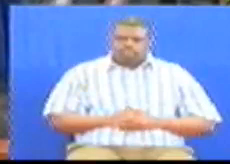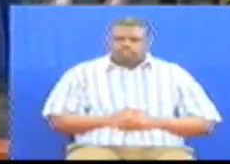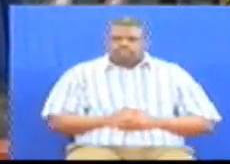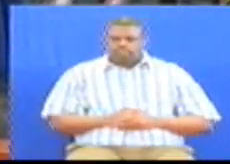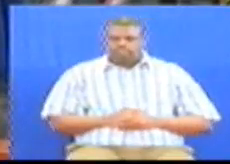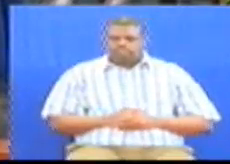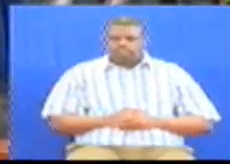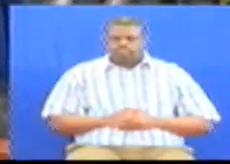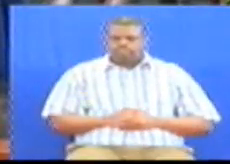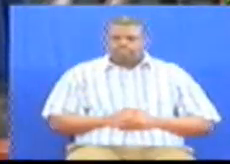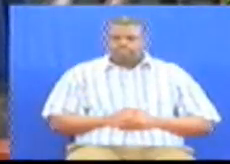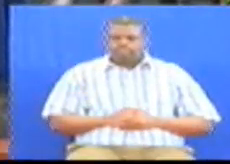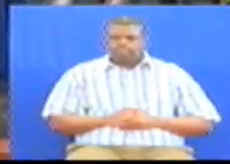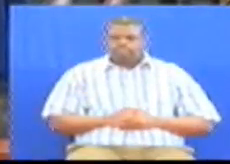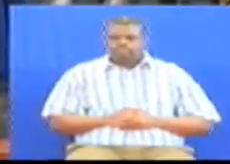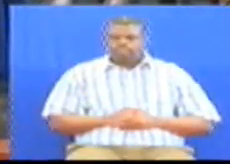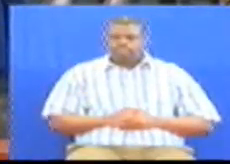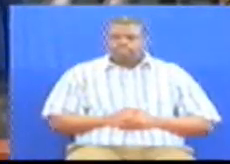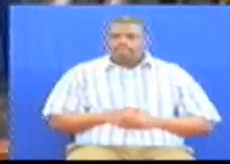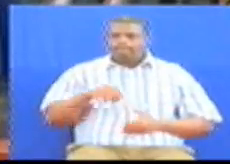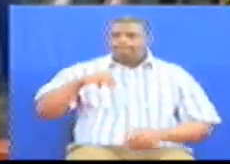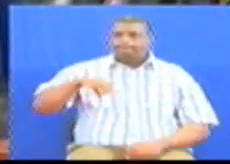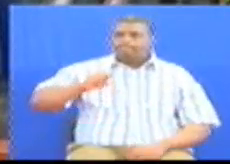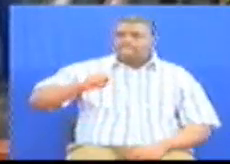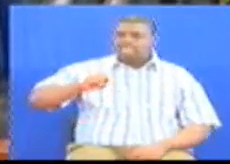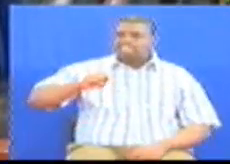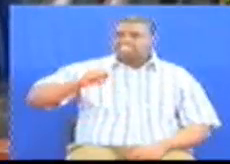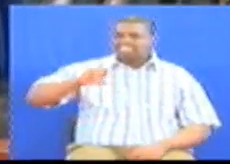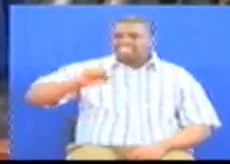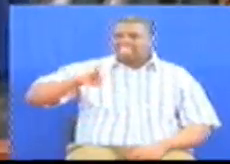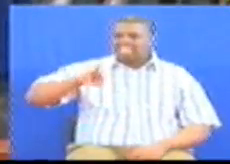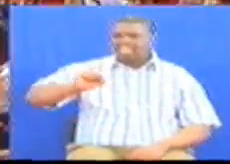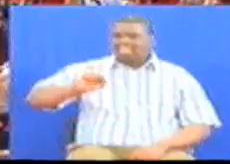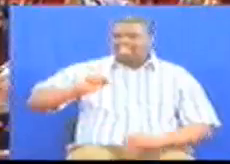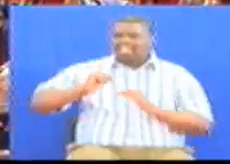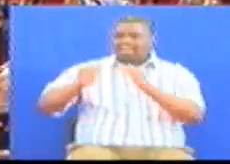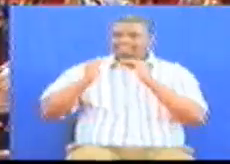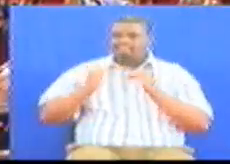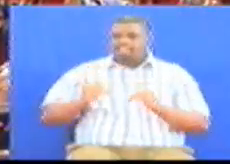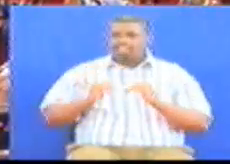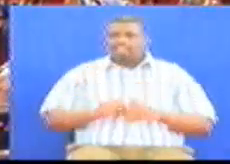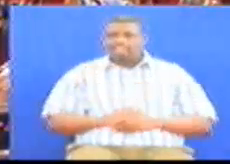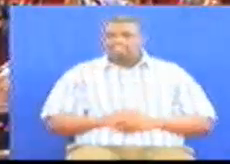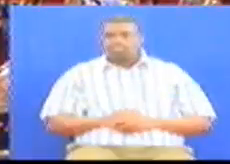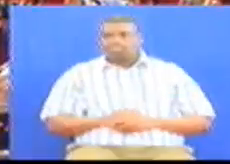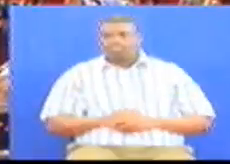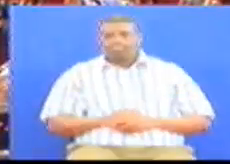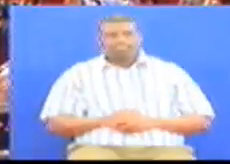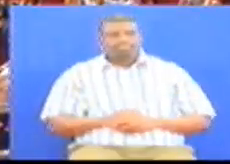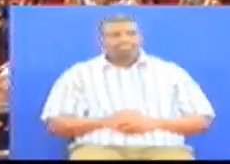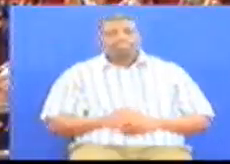Masare, mheshimiwa Justin Joseph Monko ajiandae. Asante sana mheshimiwa naibu speaker. Mheshimiwa naibu